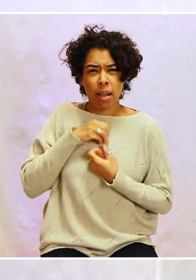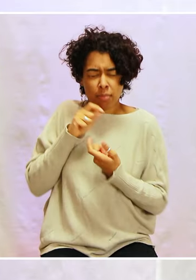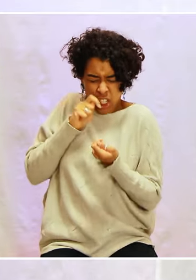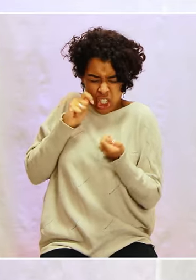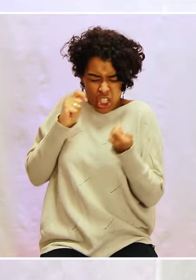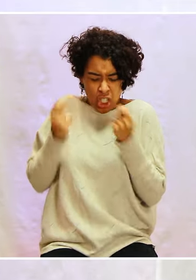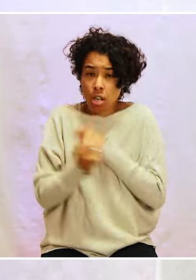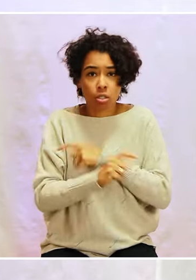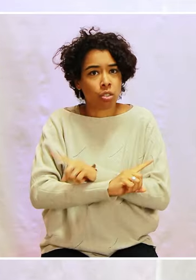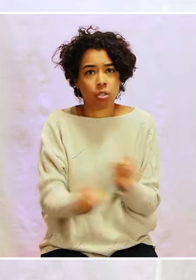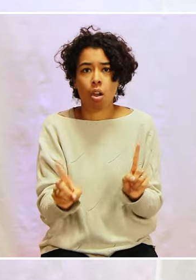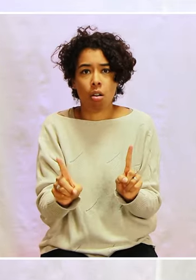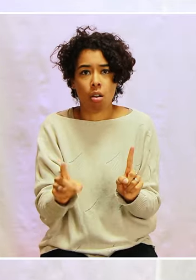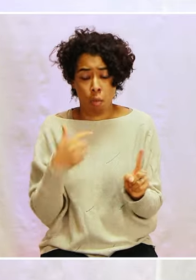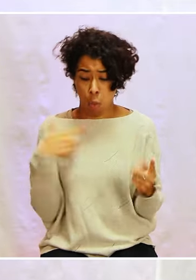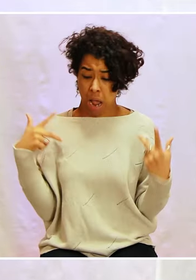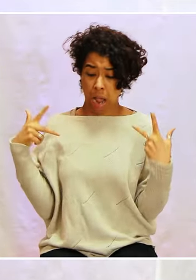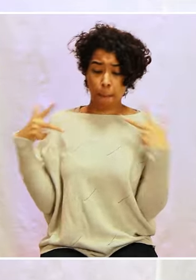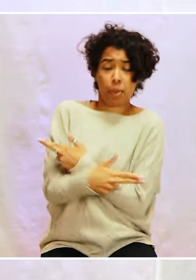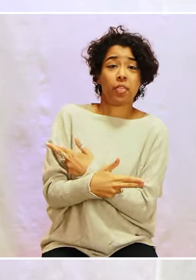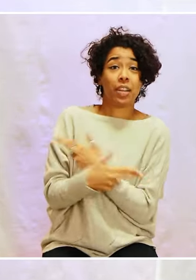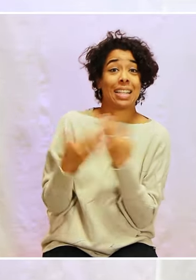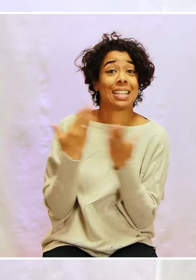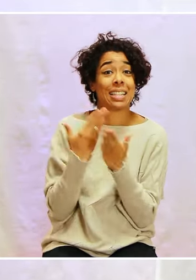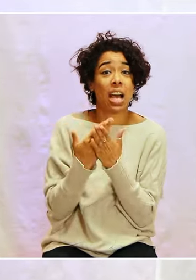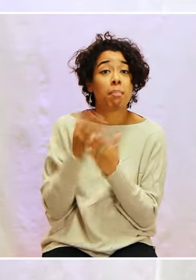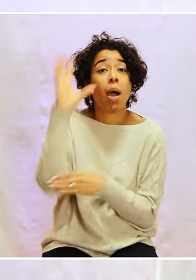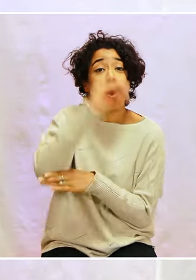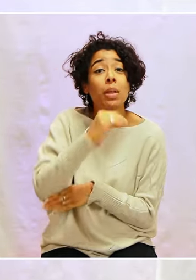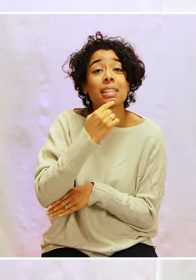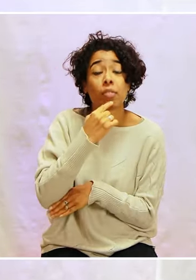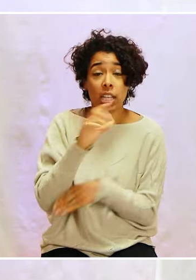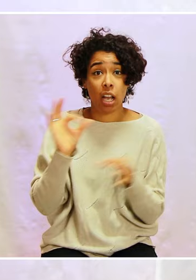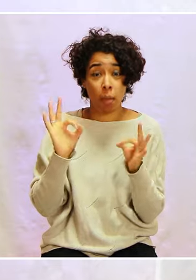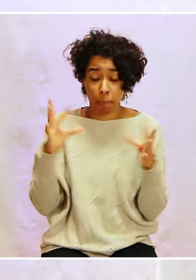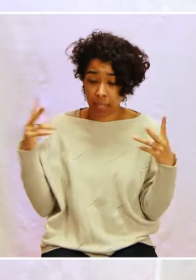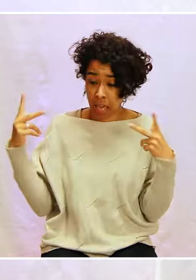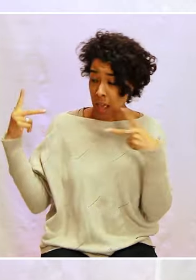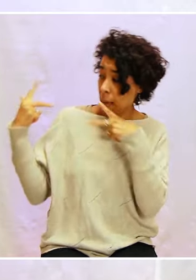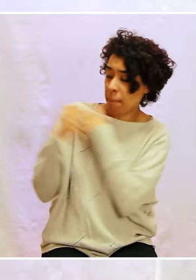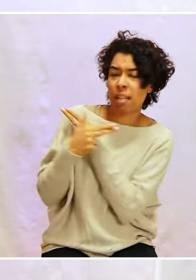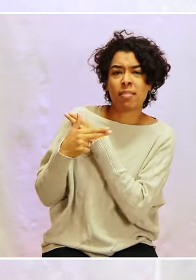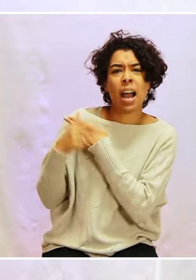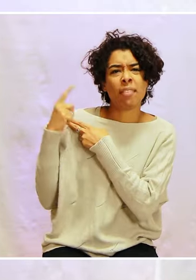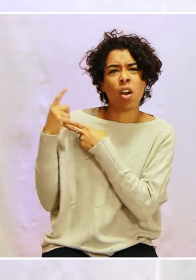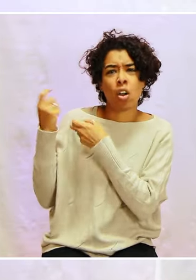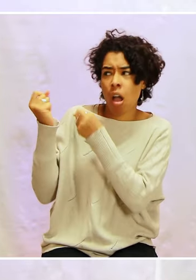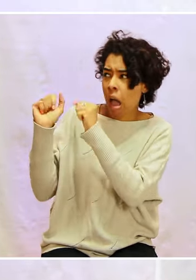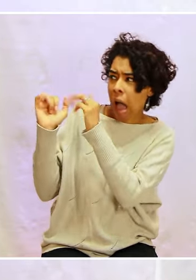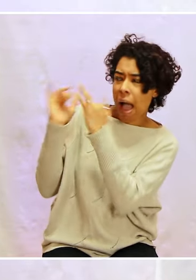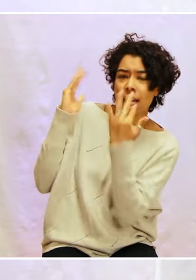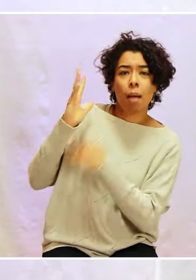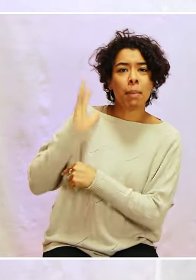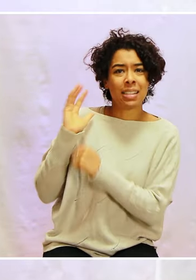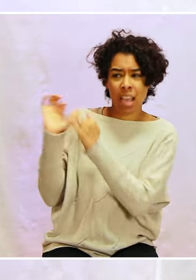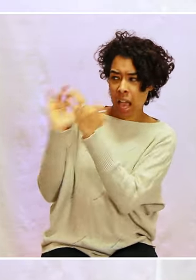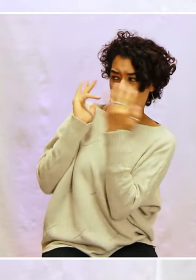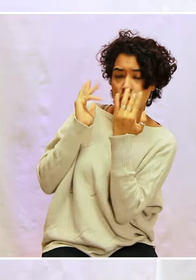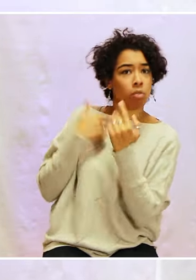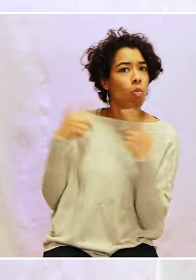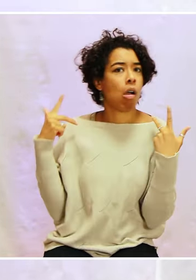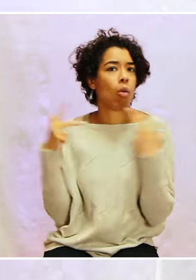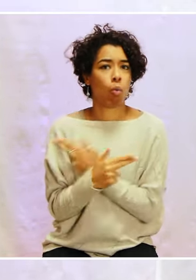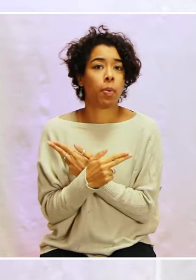passé c'est-à-dire je coupe net c'est ce qu'il est en train de dire je coupe net avec l'influence de mon passé